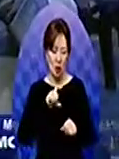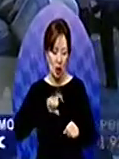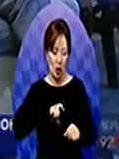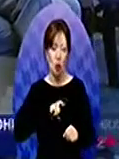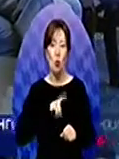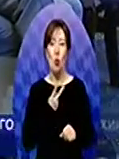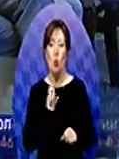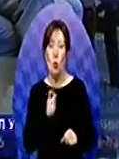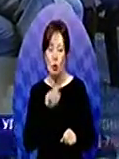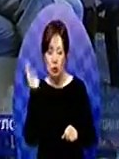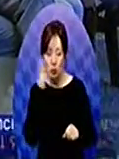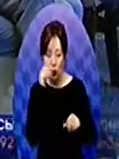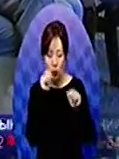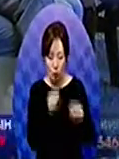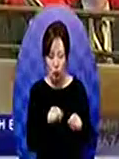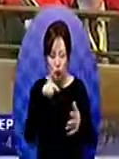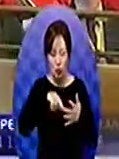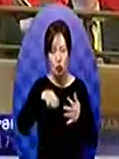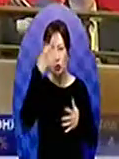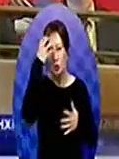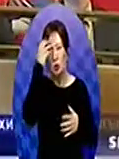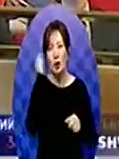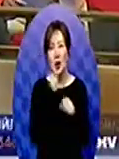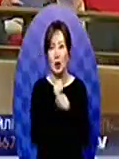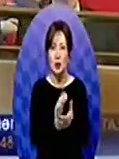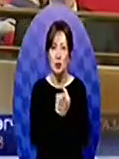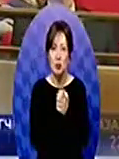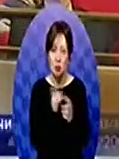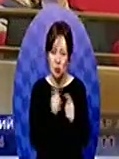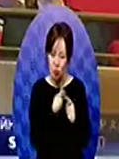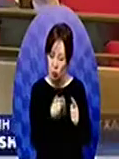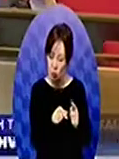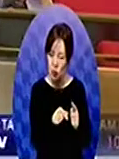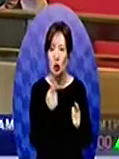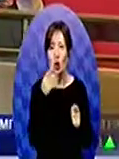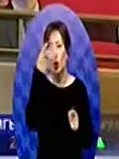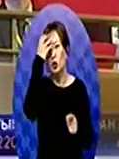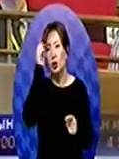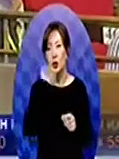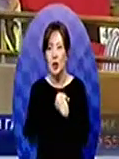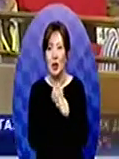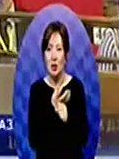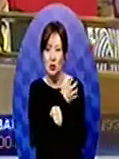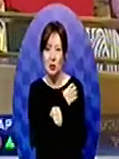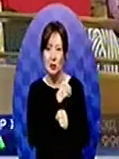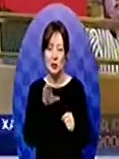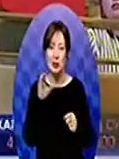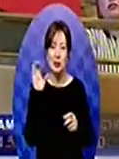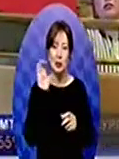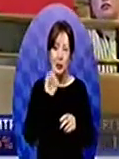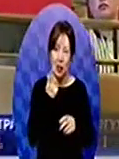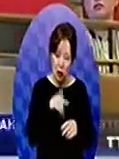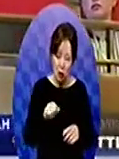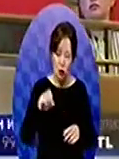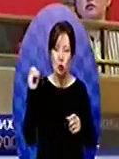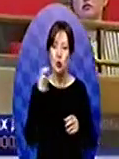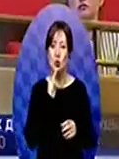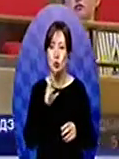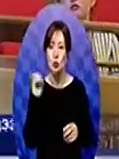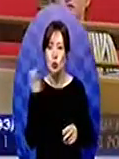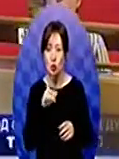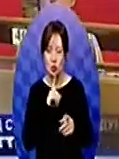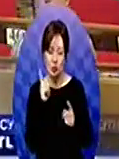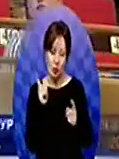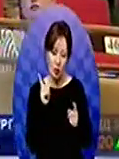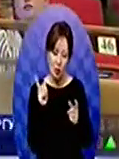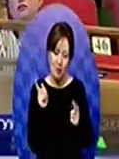тогтолцоог төгөлдржүүлэх, төрийн албыг бэхжүүлэх, төрийн хариуцлага, сахилга, шударга осыг бэхжүүлэх, хууль хэрэгжүүлэх тогтолцоог